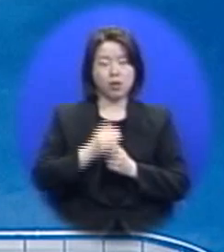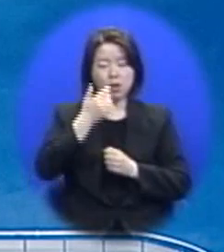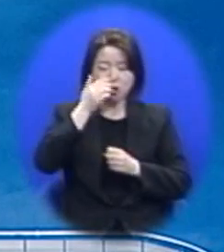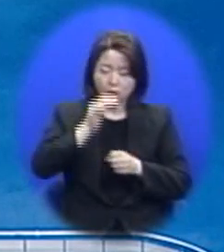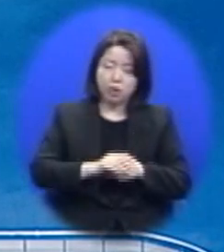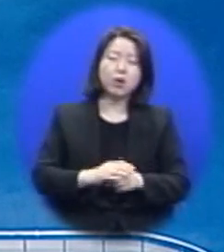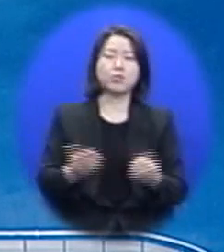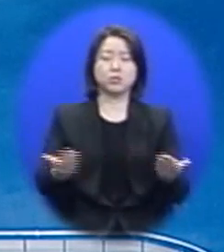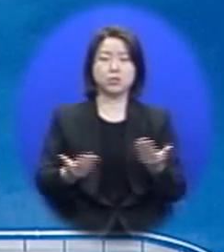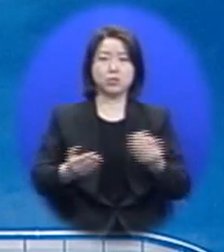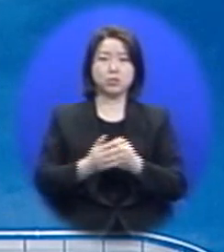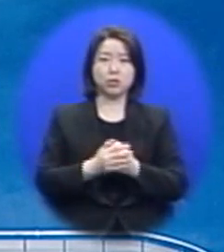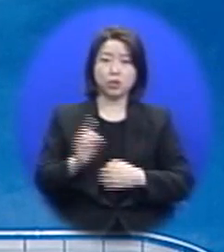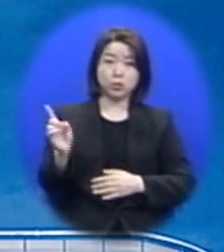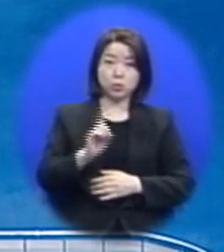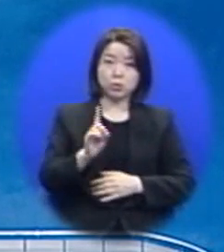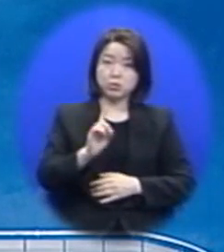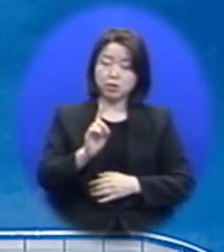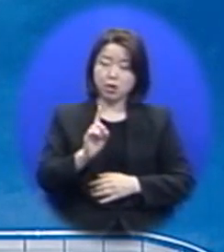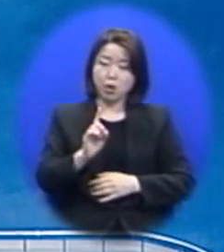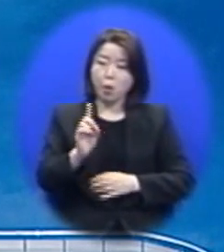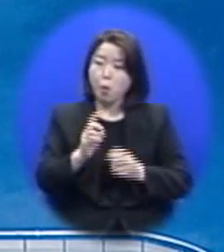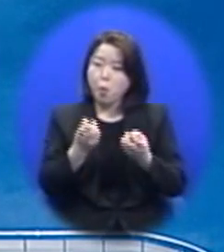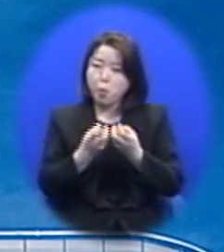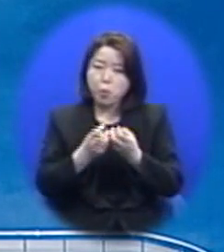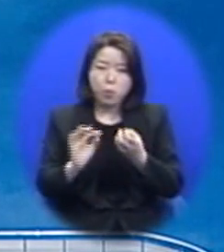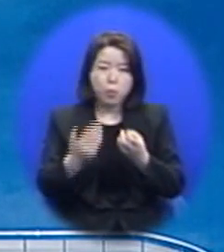막히더라고요. 도대체 어떻게 해야 될까?